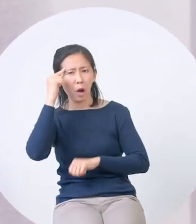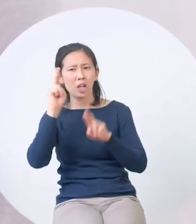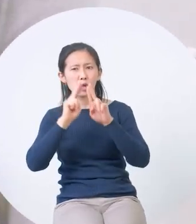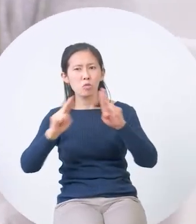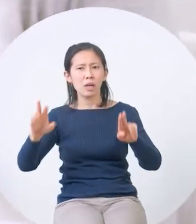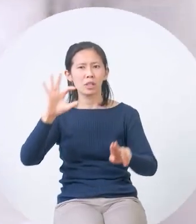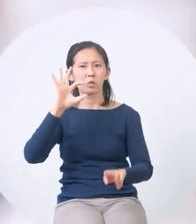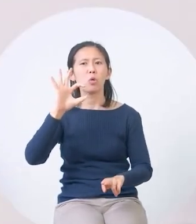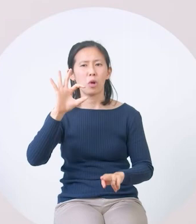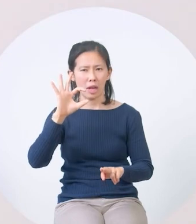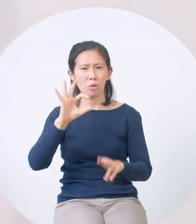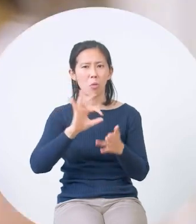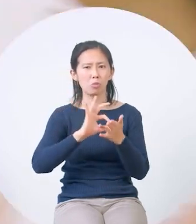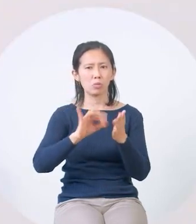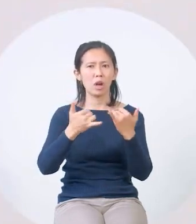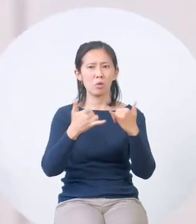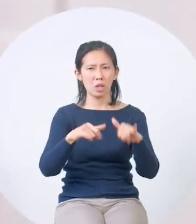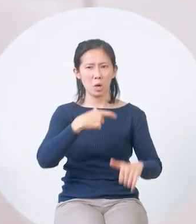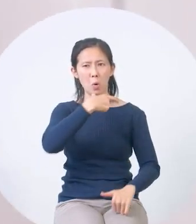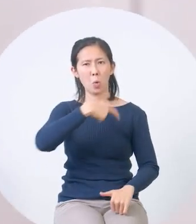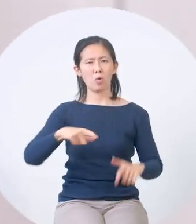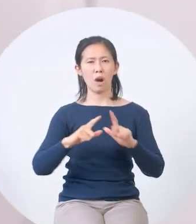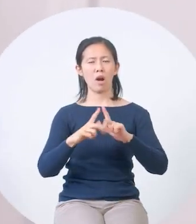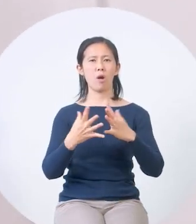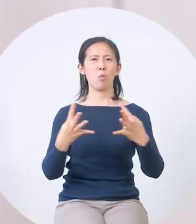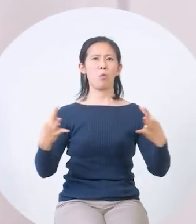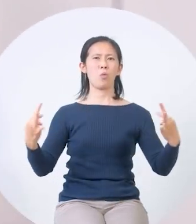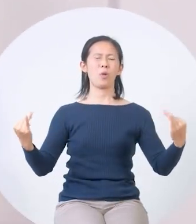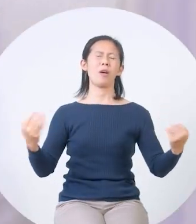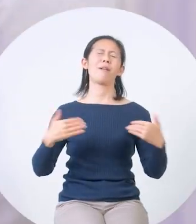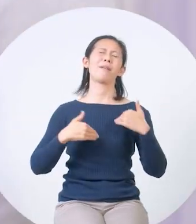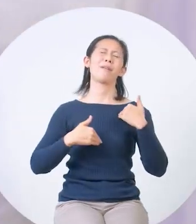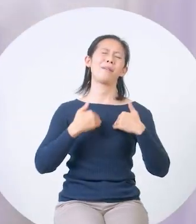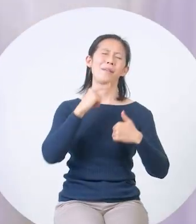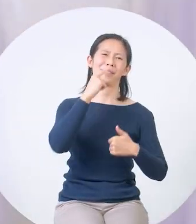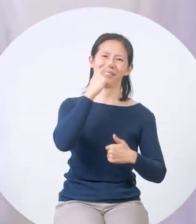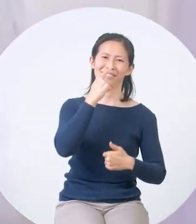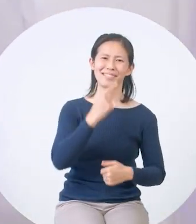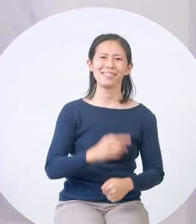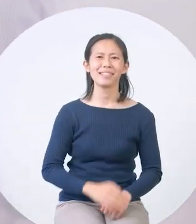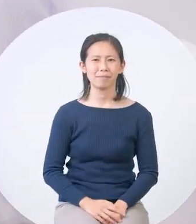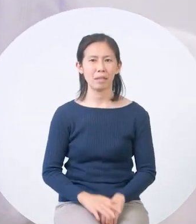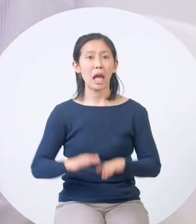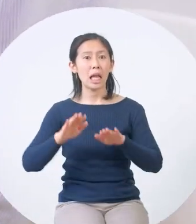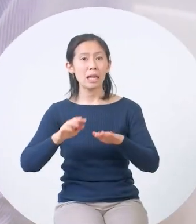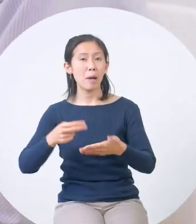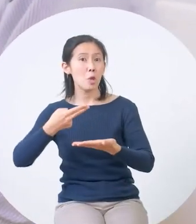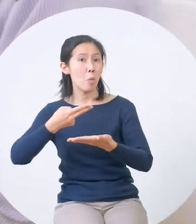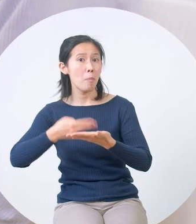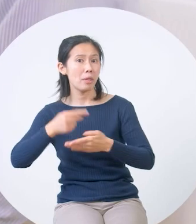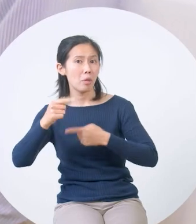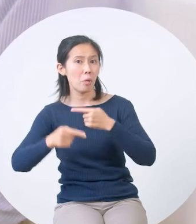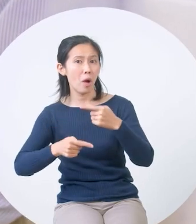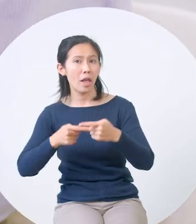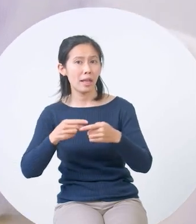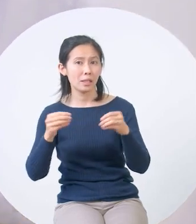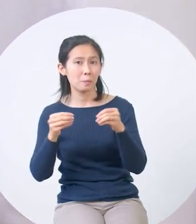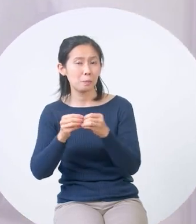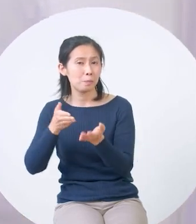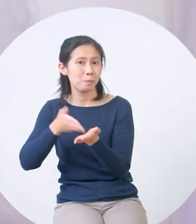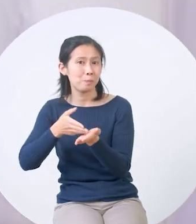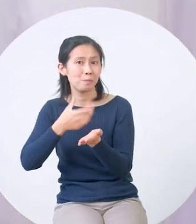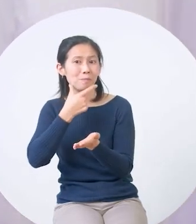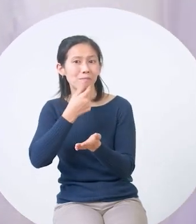のユーザーの候補が増えて嬉しい 今のベッドの話で付け加えますと、